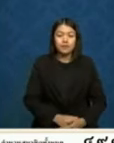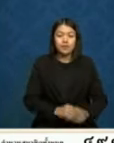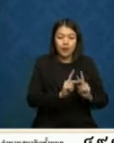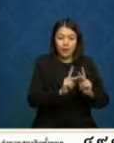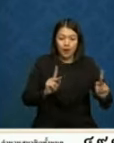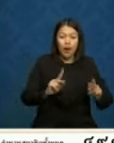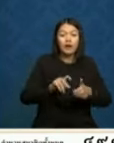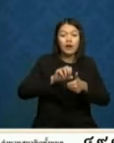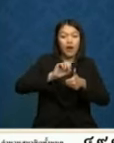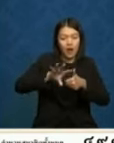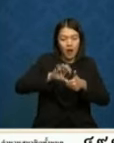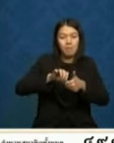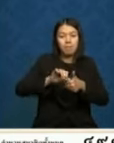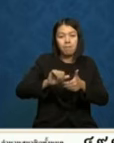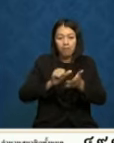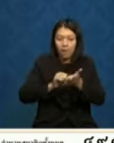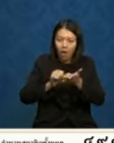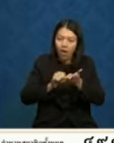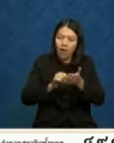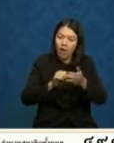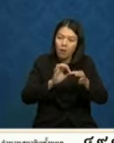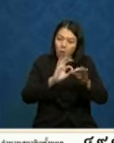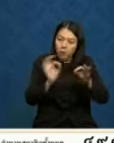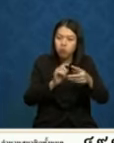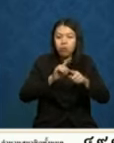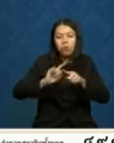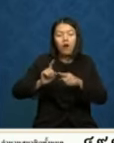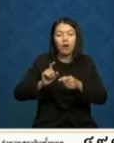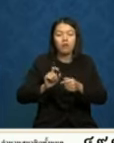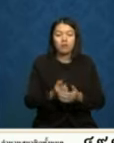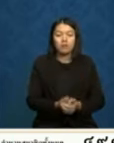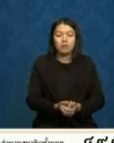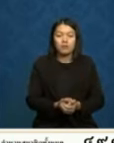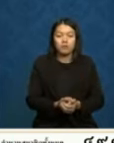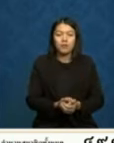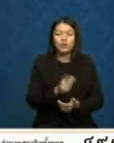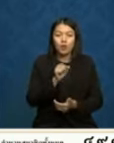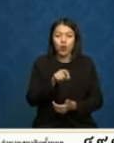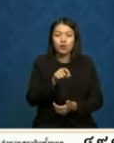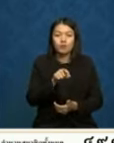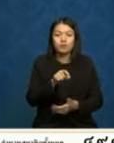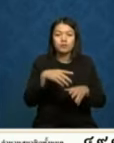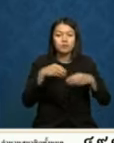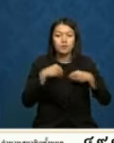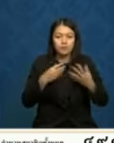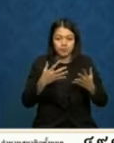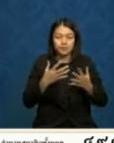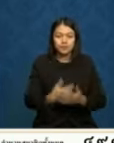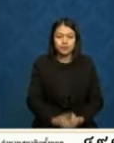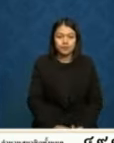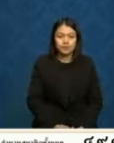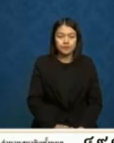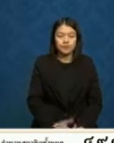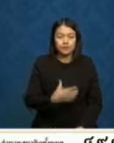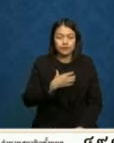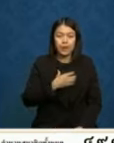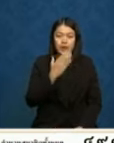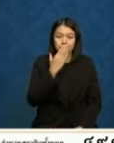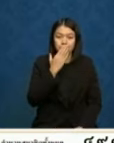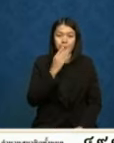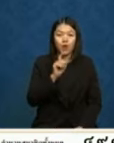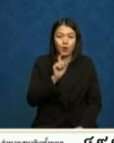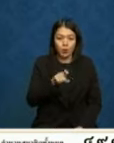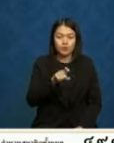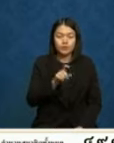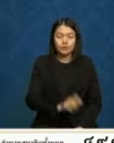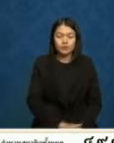ที่สงวนความเห็นและผู้แปรยติศูนย์การแปรยติกดปุ่มไม่เห็นด้วยถ้าต้องการงดออกเสียง